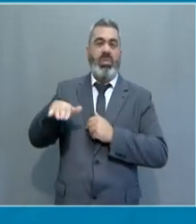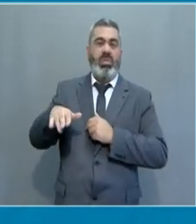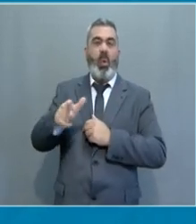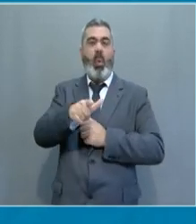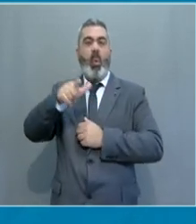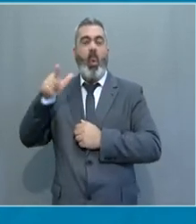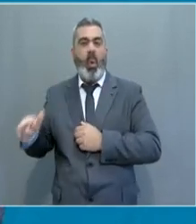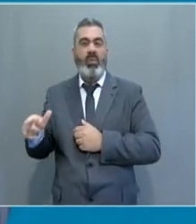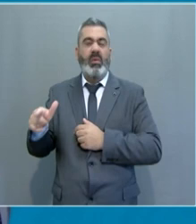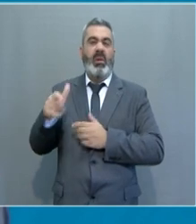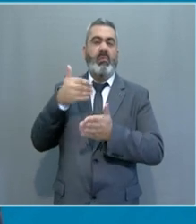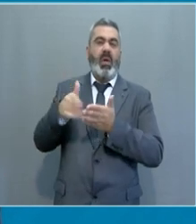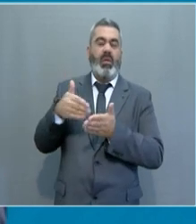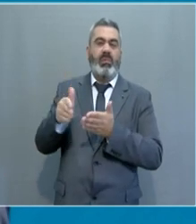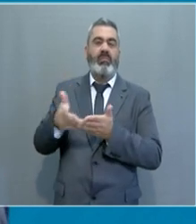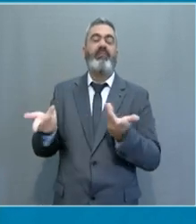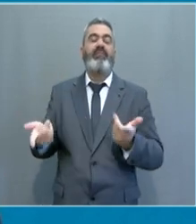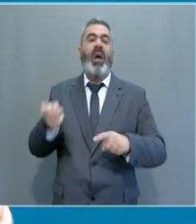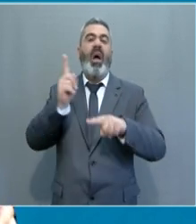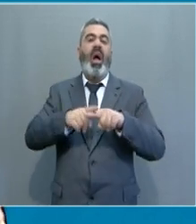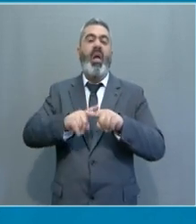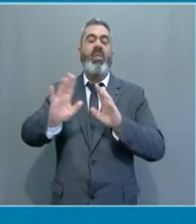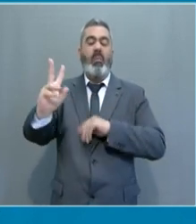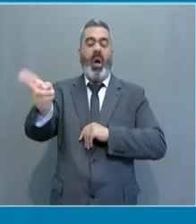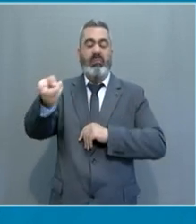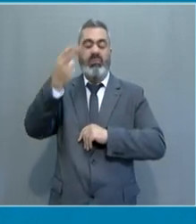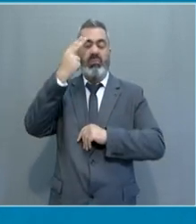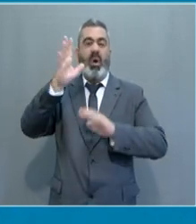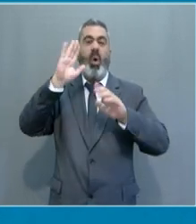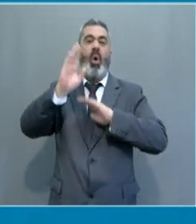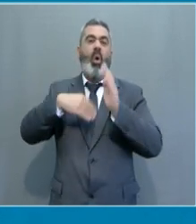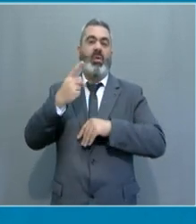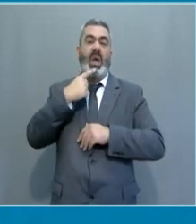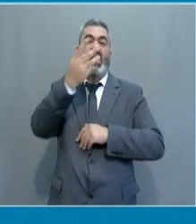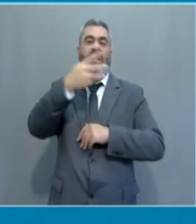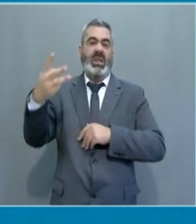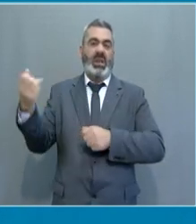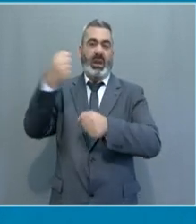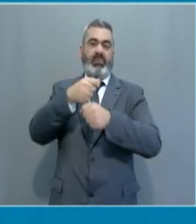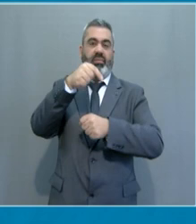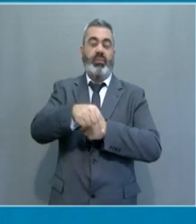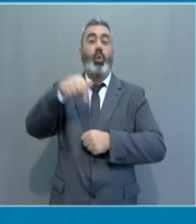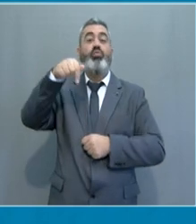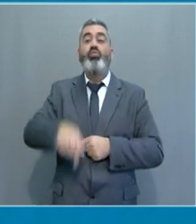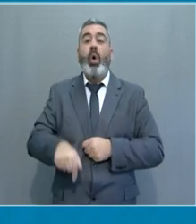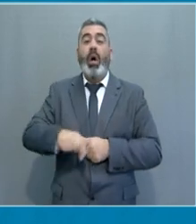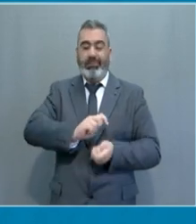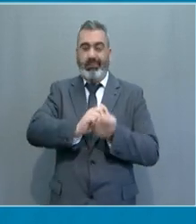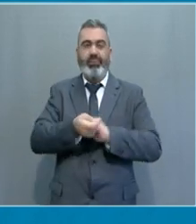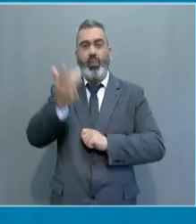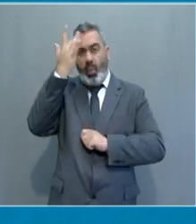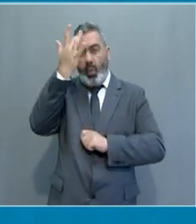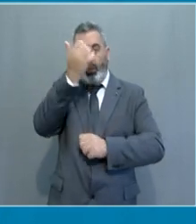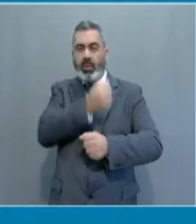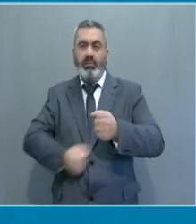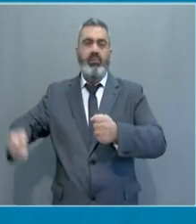περιθωριοποίηση που πρέπει να το πούμε, είχε καταδικαστεί αυτός ο τόπος επί κυβέρνησης ΣΥΡΙΖΑ, η Κοζάνη γίνεται σήμερα σημείο αναφοράς